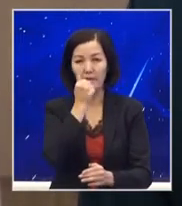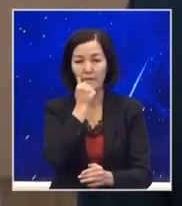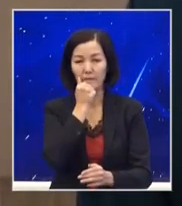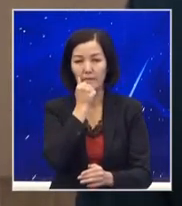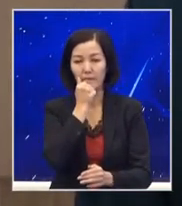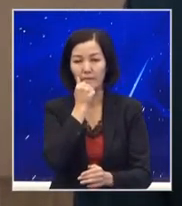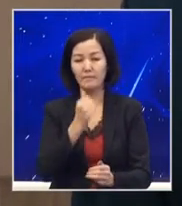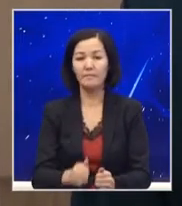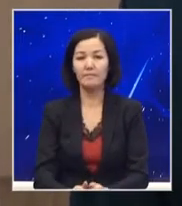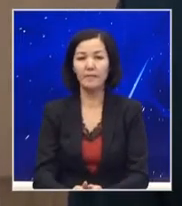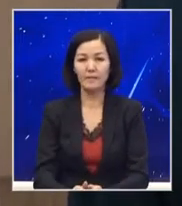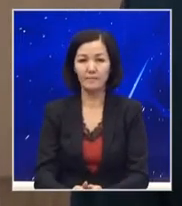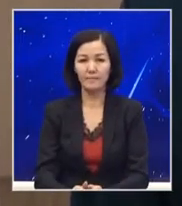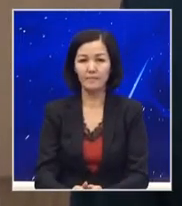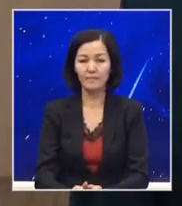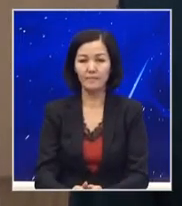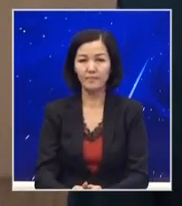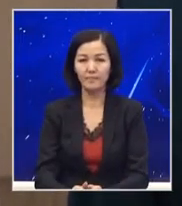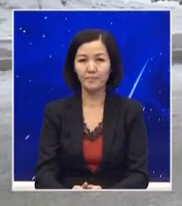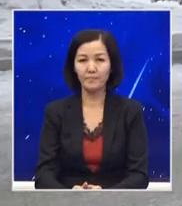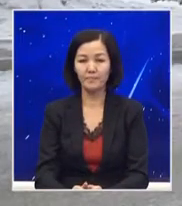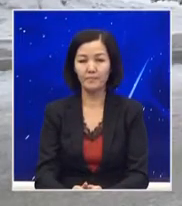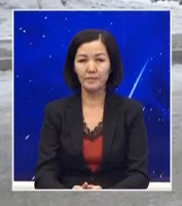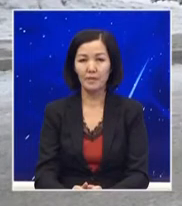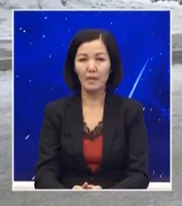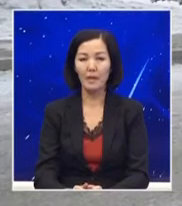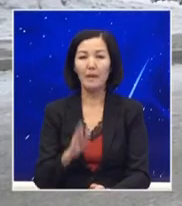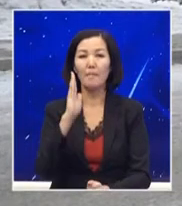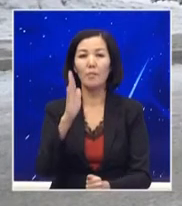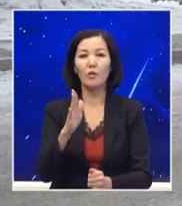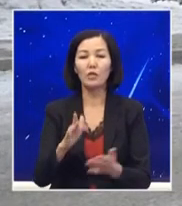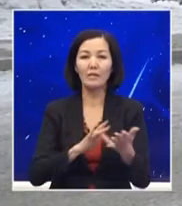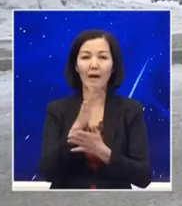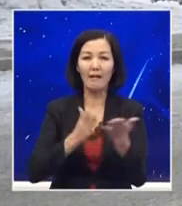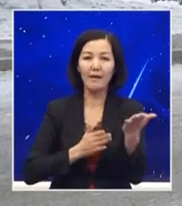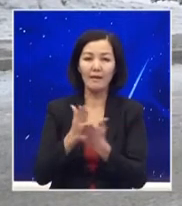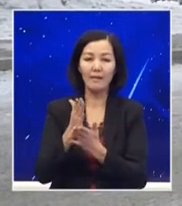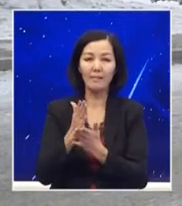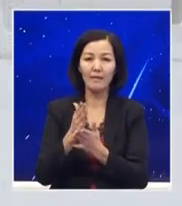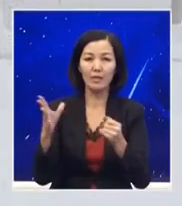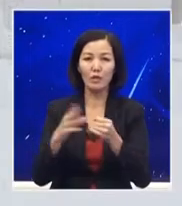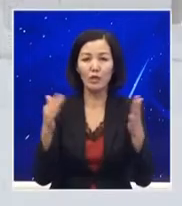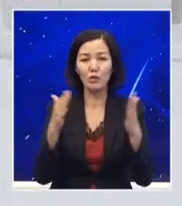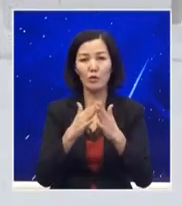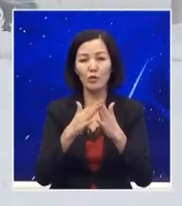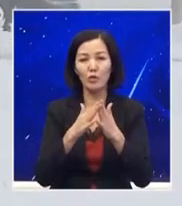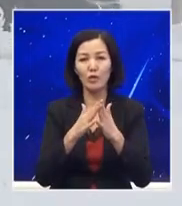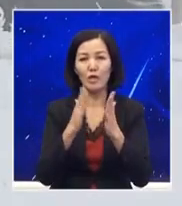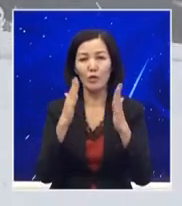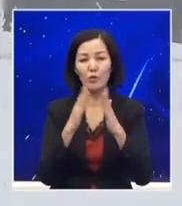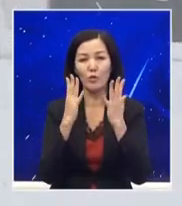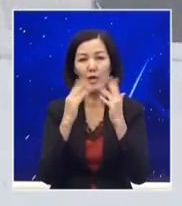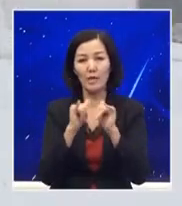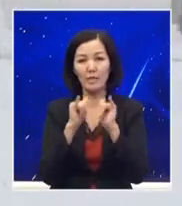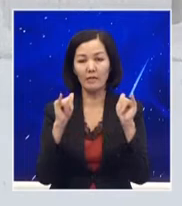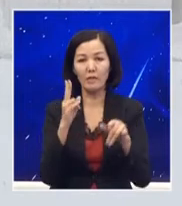керемет бір сәтте үйдің бір игері болып отырмыз. Болашақта қала кіреберісіндегі коттеджді қалашықта тұрғын үйлер саны артпақ. Қазір